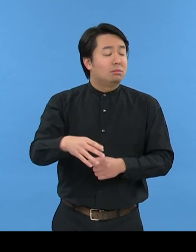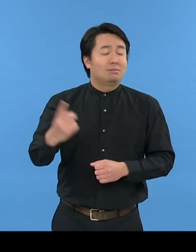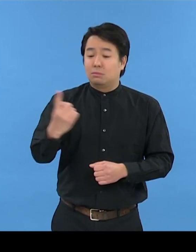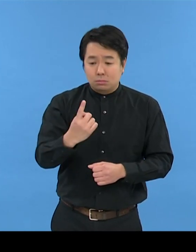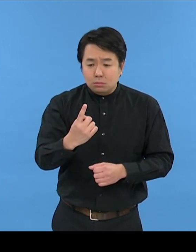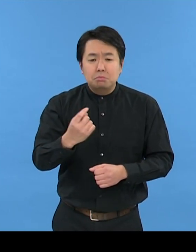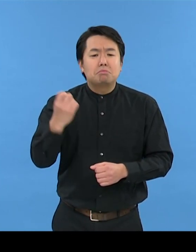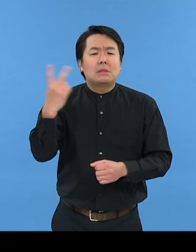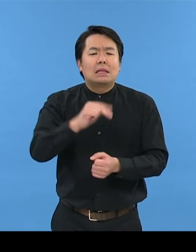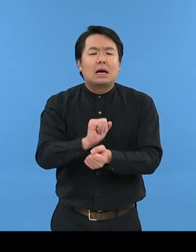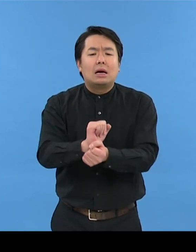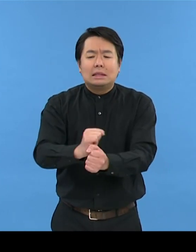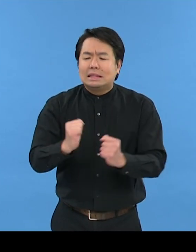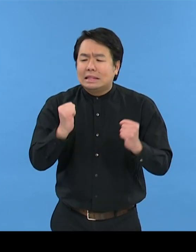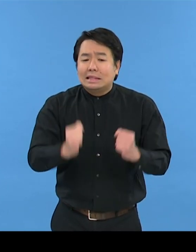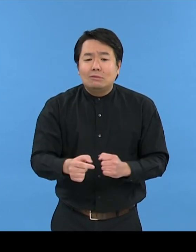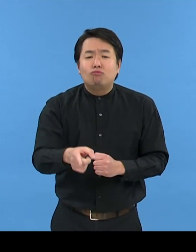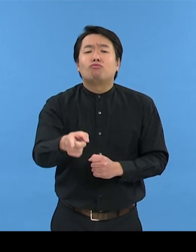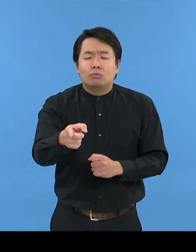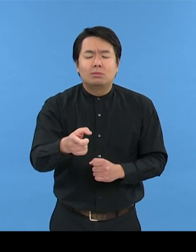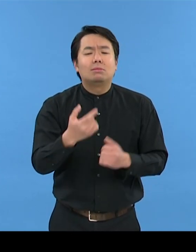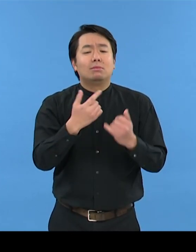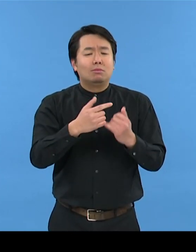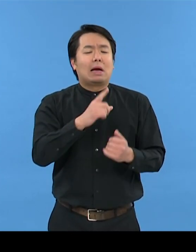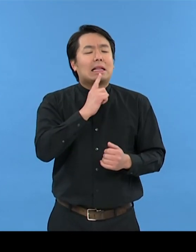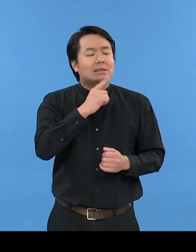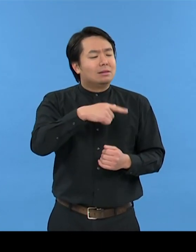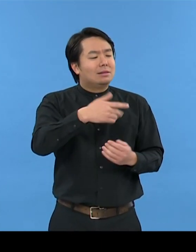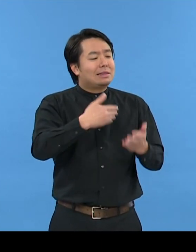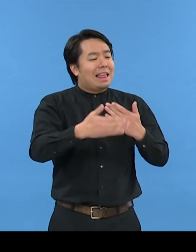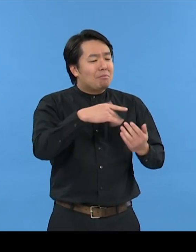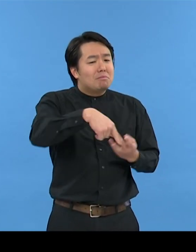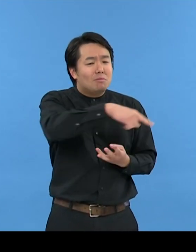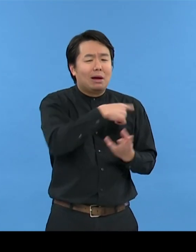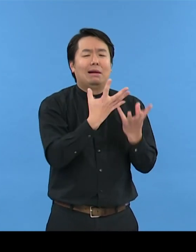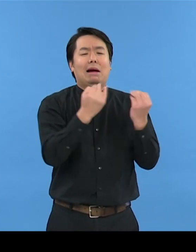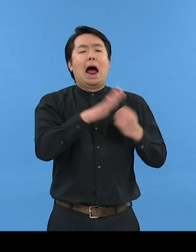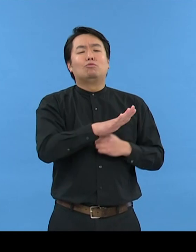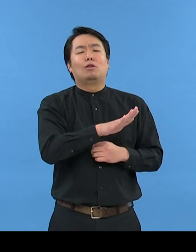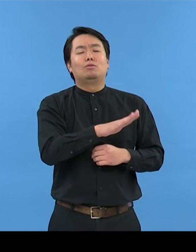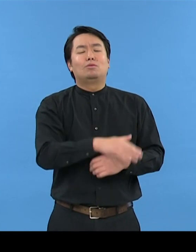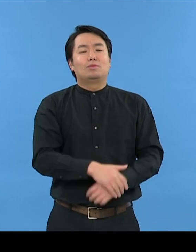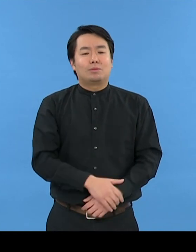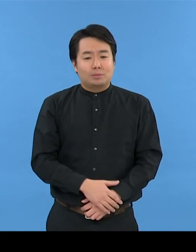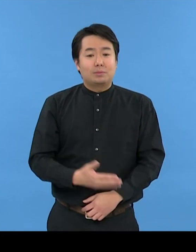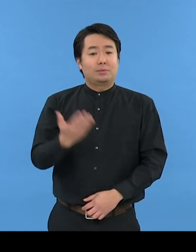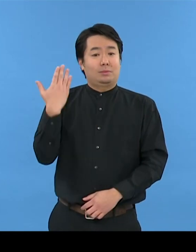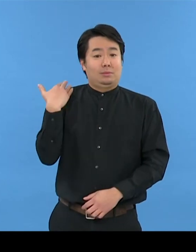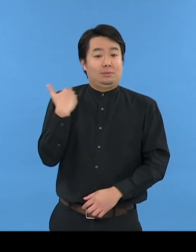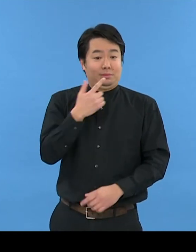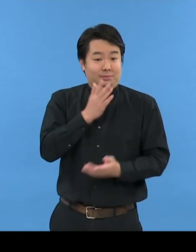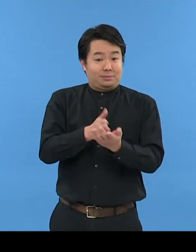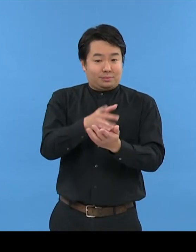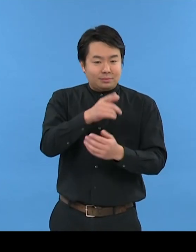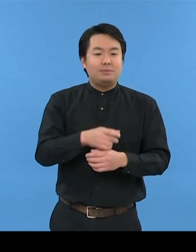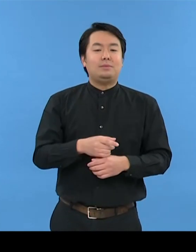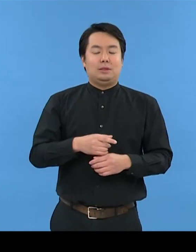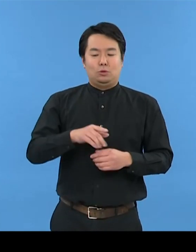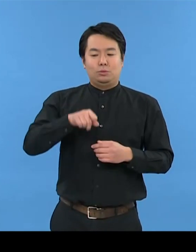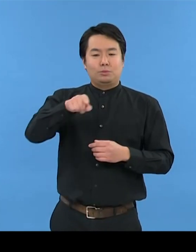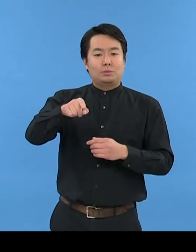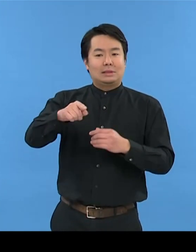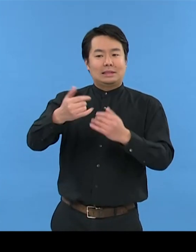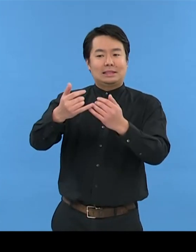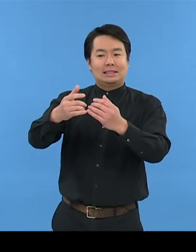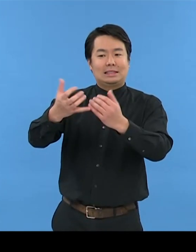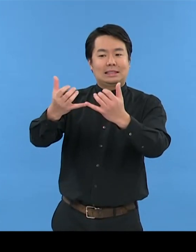お前いるのみたいなのはよくある話ですけれどそんなことだと思いますで先ほどのそのじゃあ外の